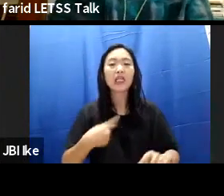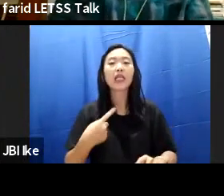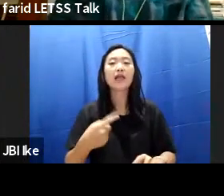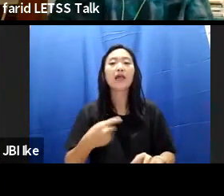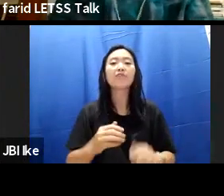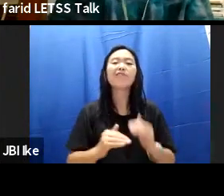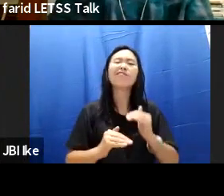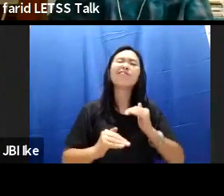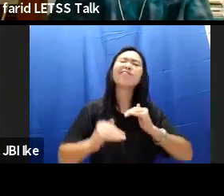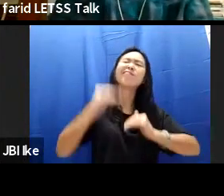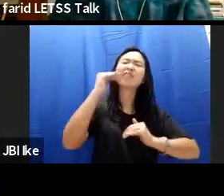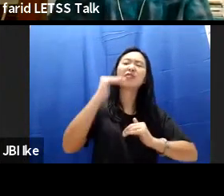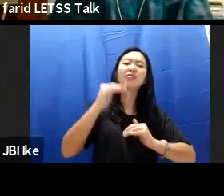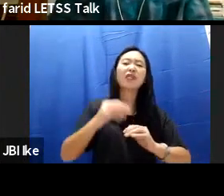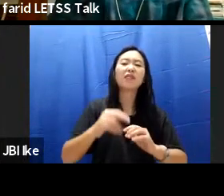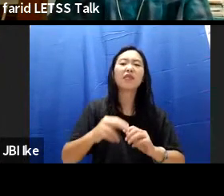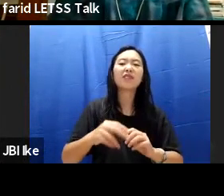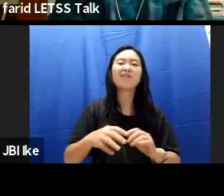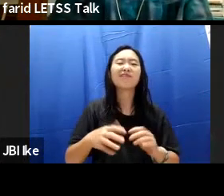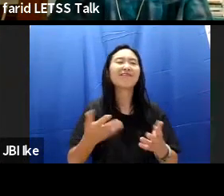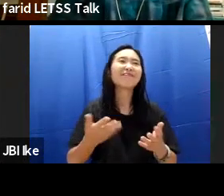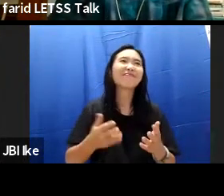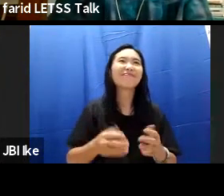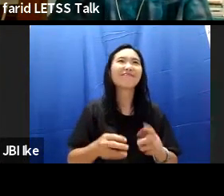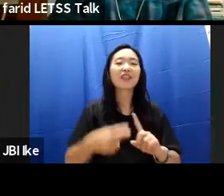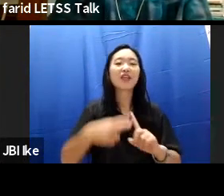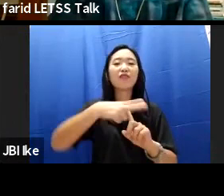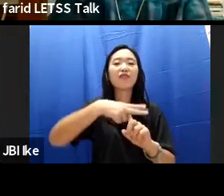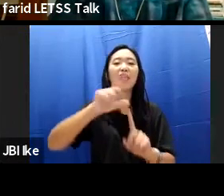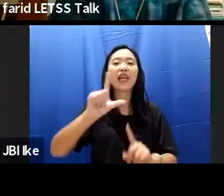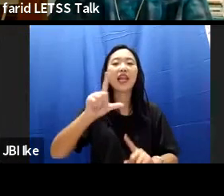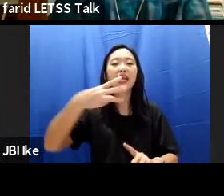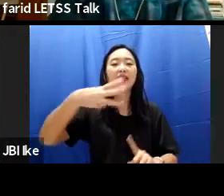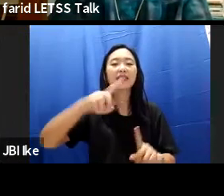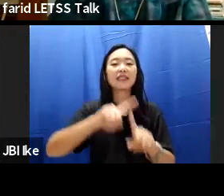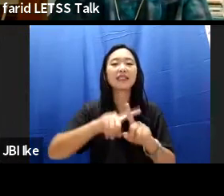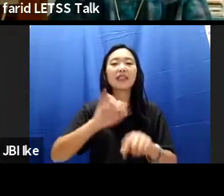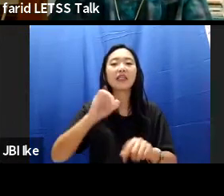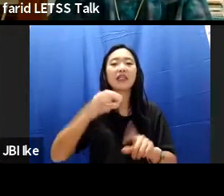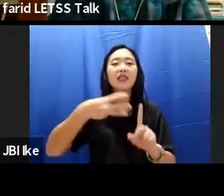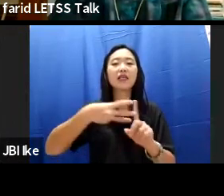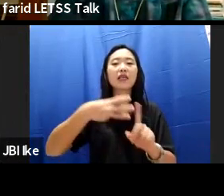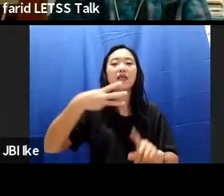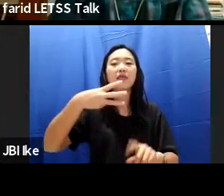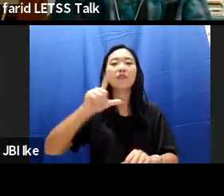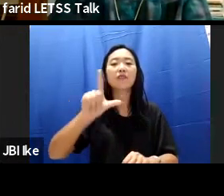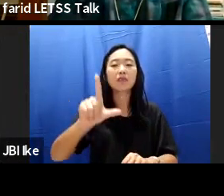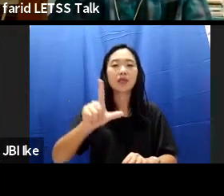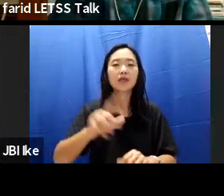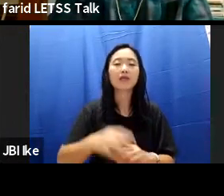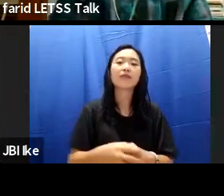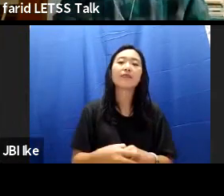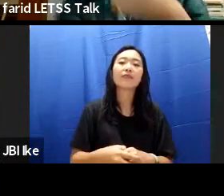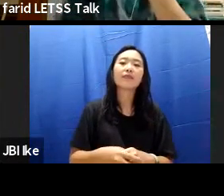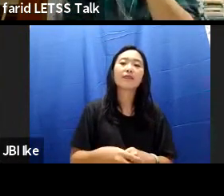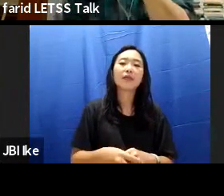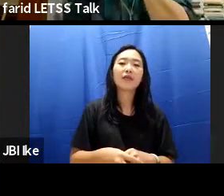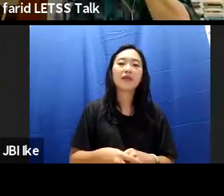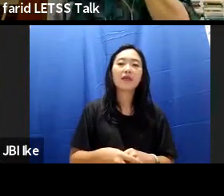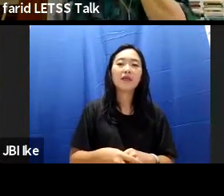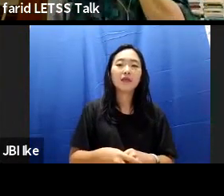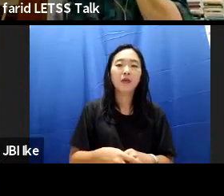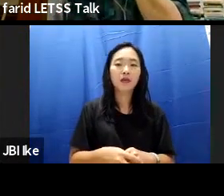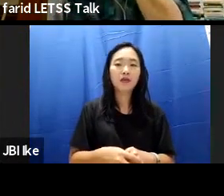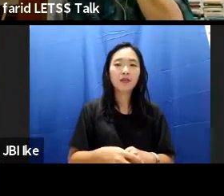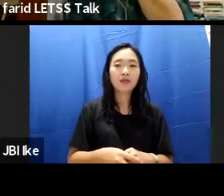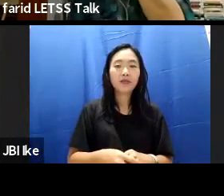dibandingkan sekarang. Jadi kurikulum di sosiologi itu mata kuliah tuh bisa muncul gitu, kemudian juga bisa apa namanya bisa